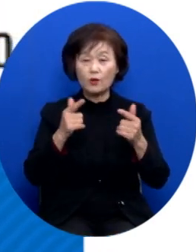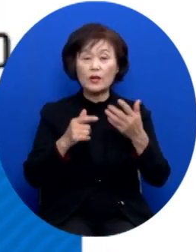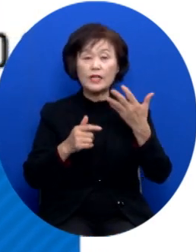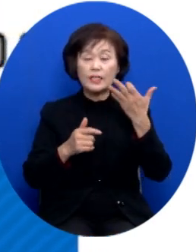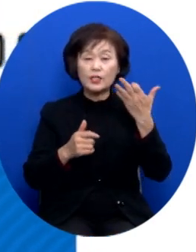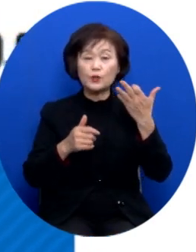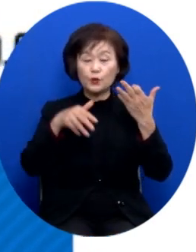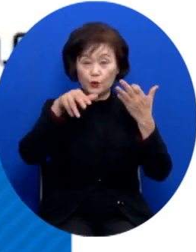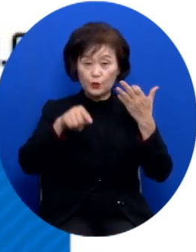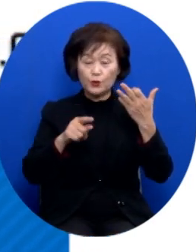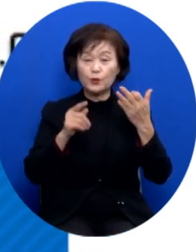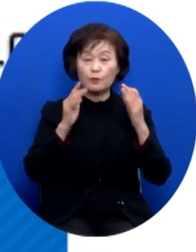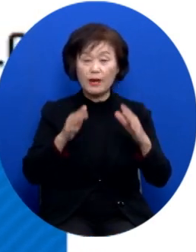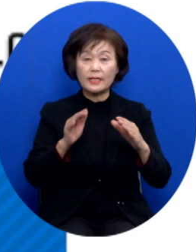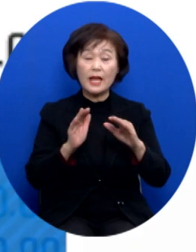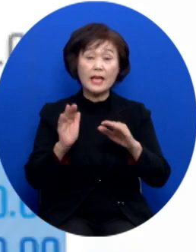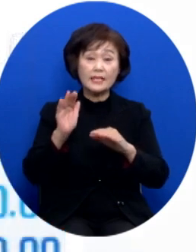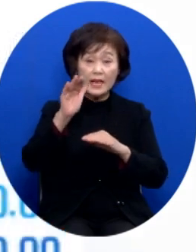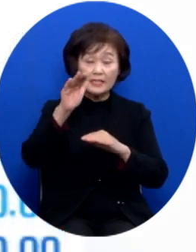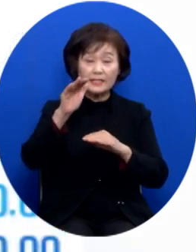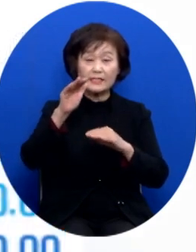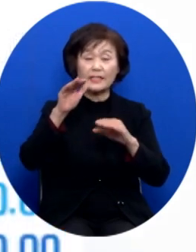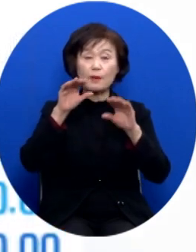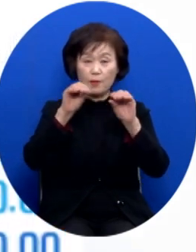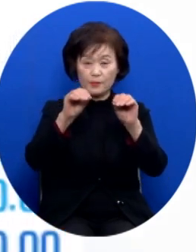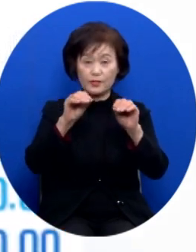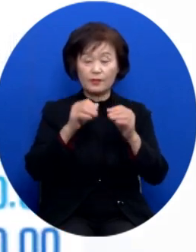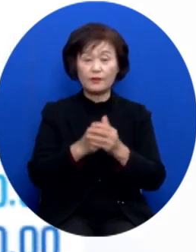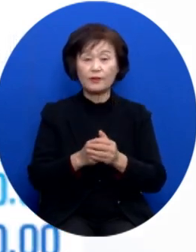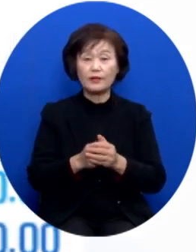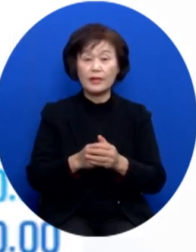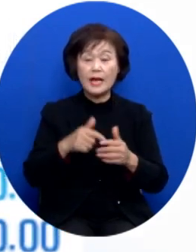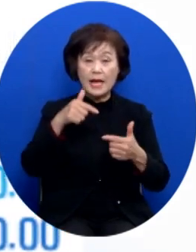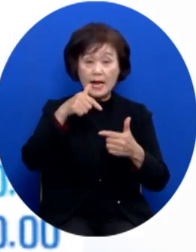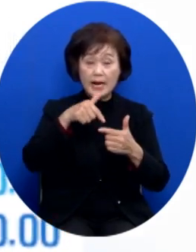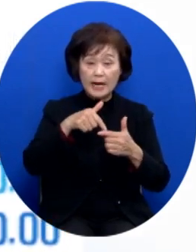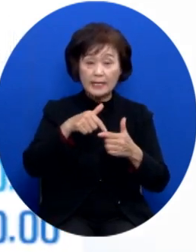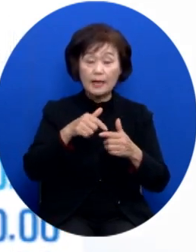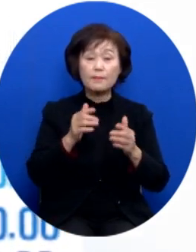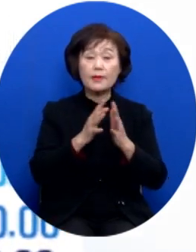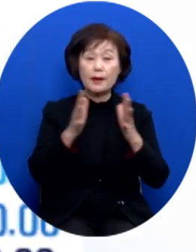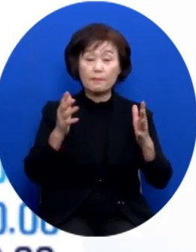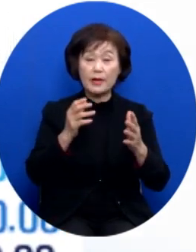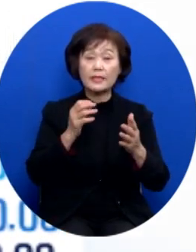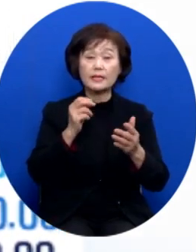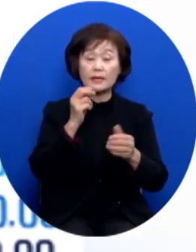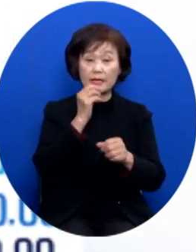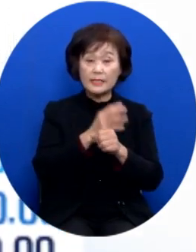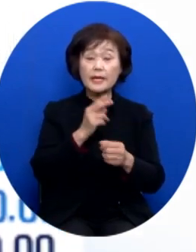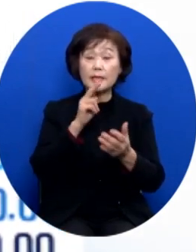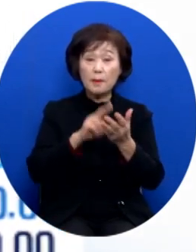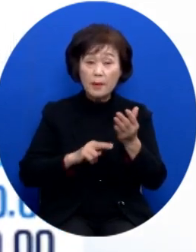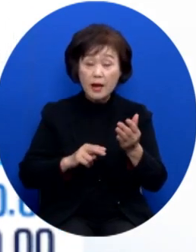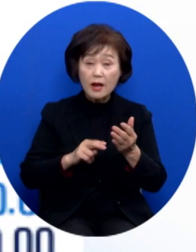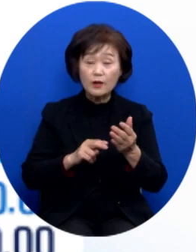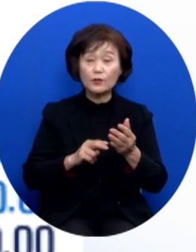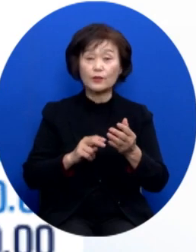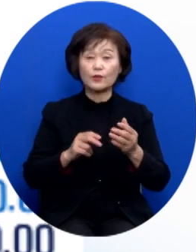만에 상승세가 멈춘 것으로 나타났습니다. 특히 강남구 아파트 매매가격도 31주 만에